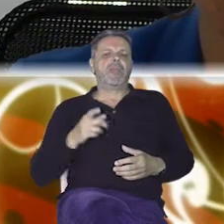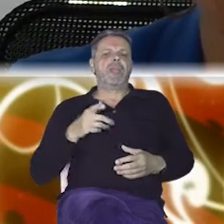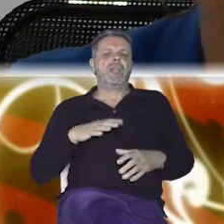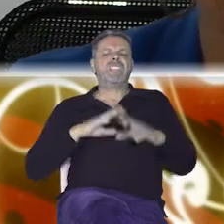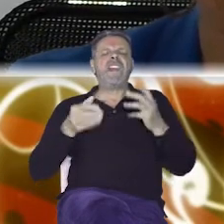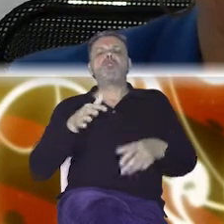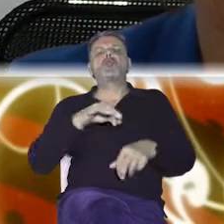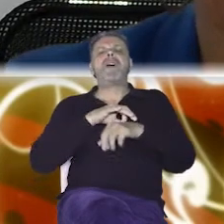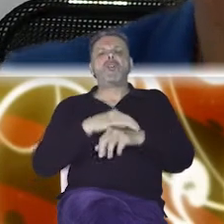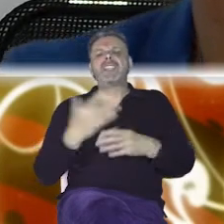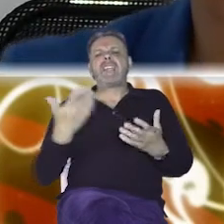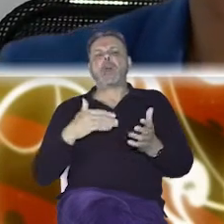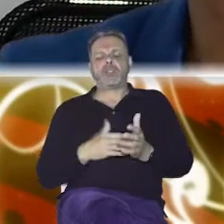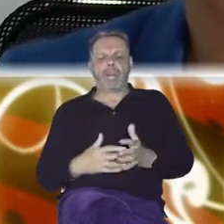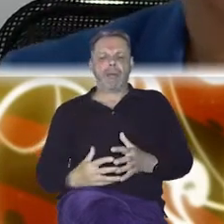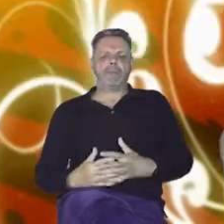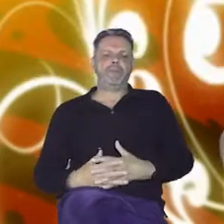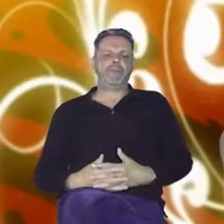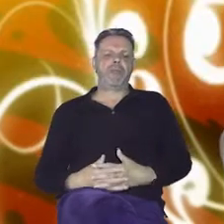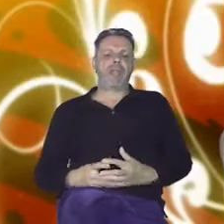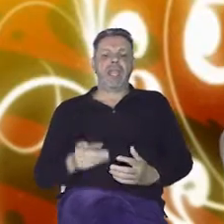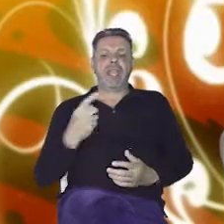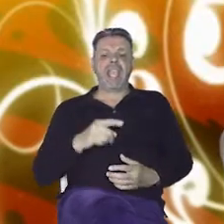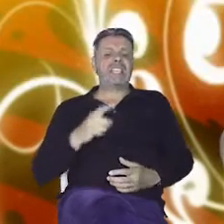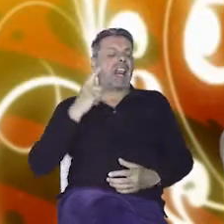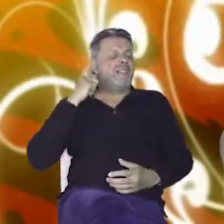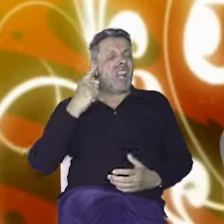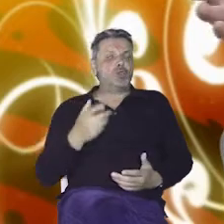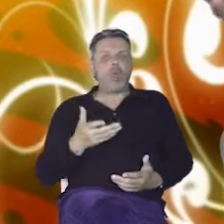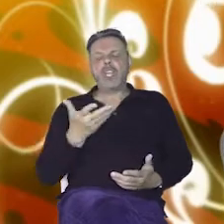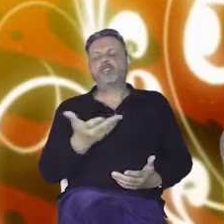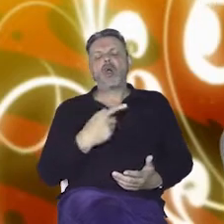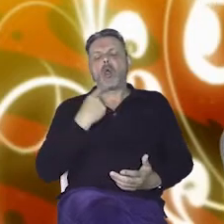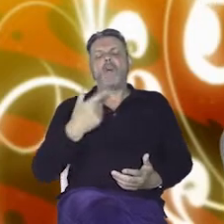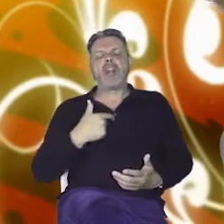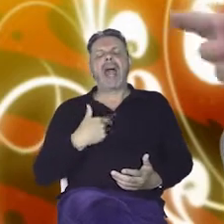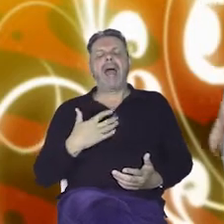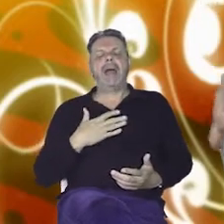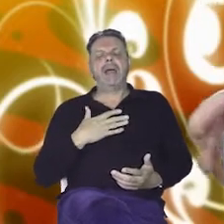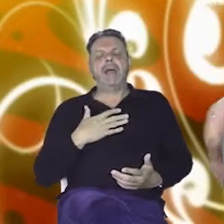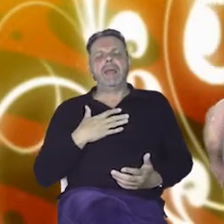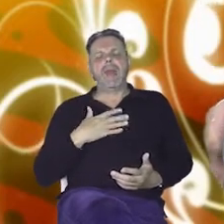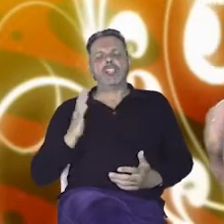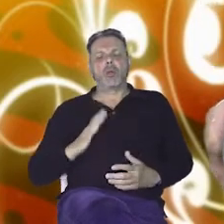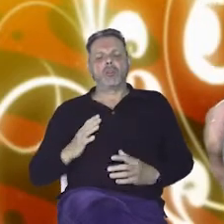Evo, gospođo Romana, jeste li vi čuli sve ovo što je govorila naša gošća?